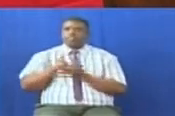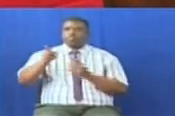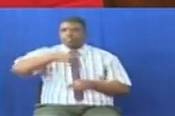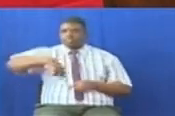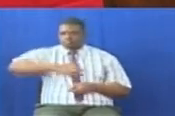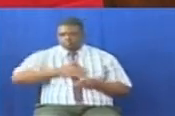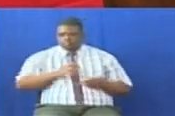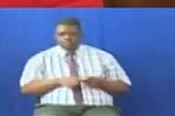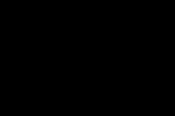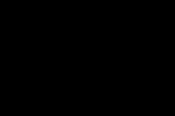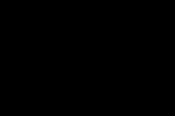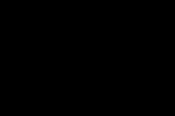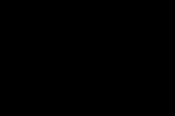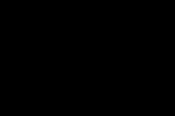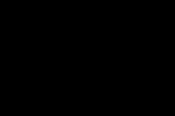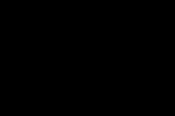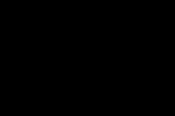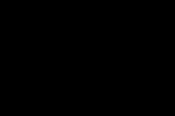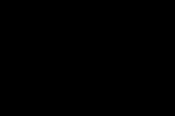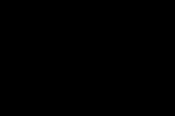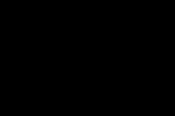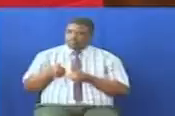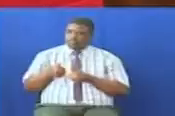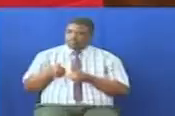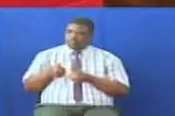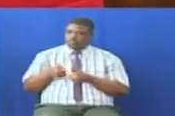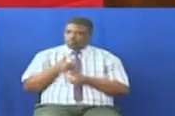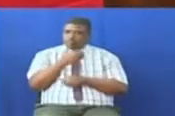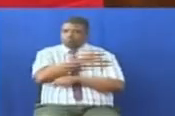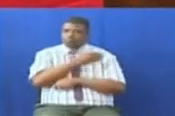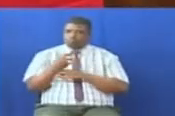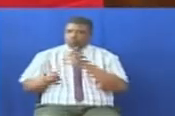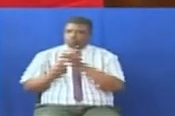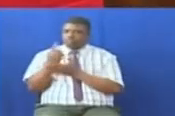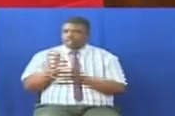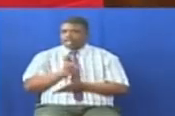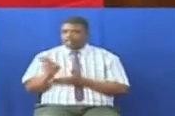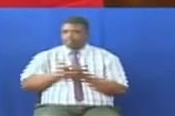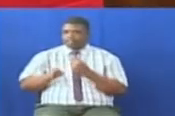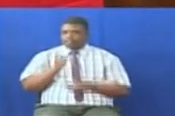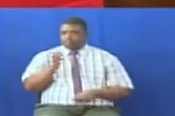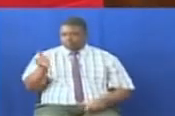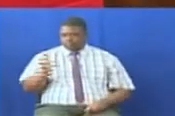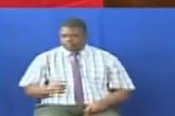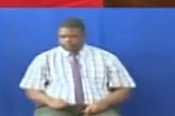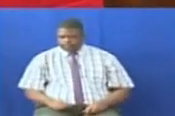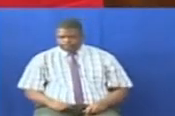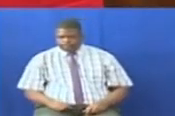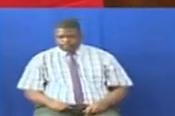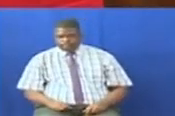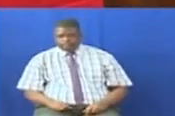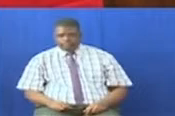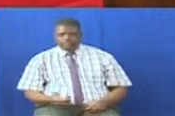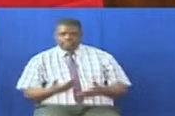serikali, lakini hasa wananchi ambao wanategemea huduma kutoka kwenye halmashauri hizi. Na kwa sababu